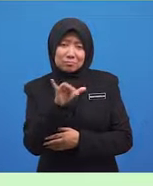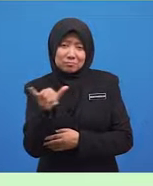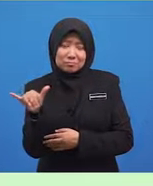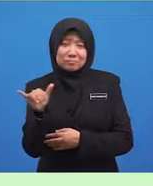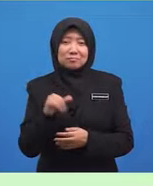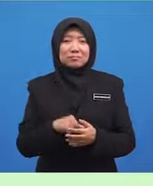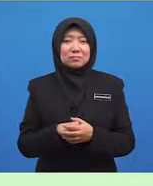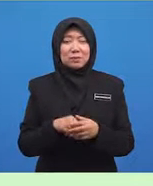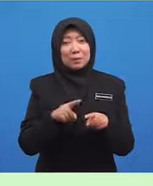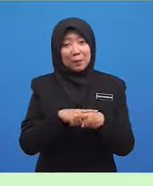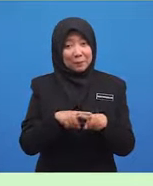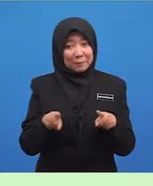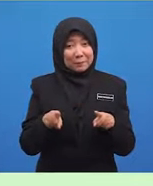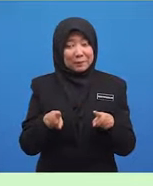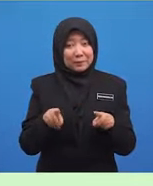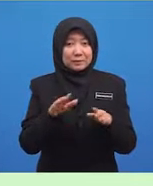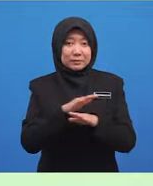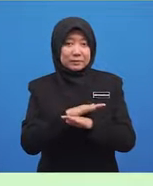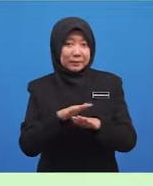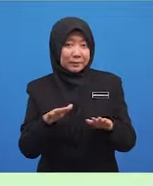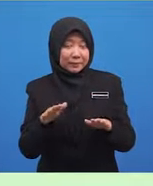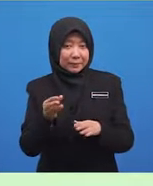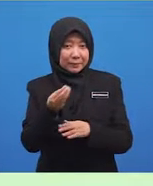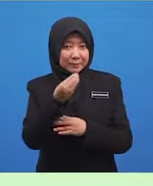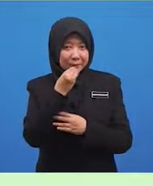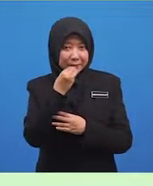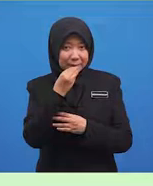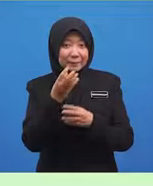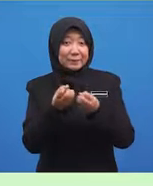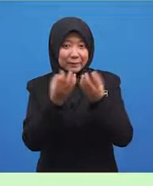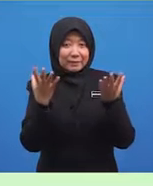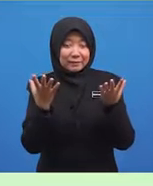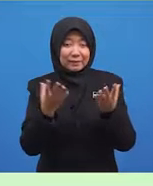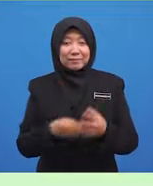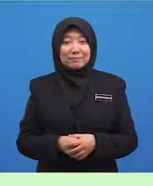kan? Tapi jangan makan terlalu banyak, ya?